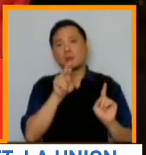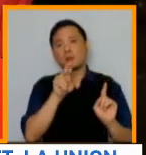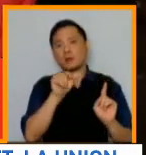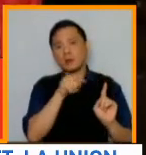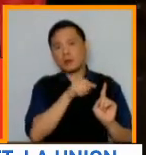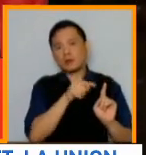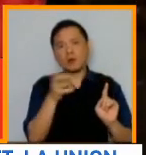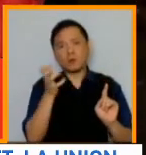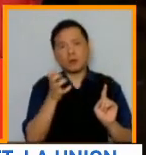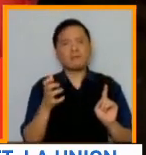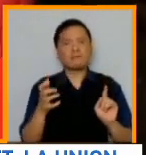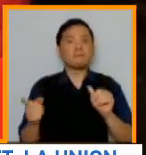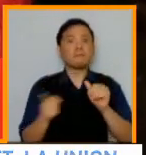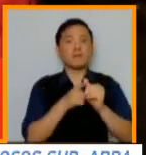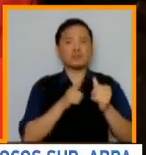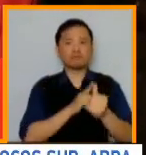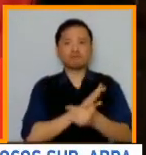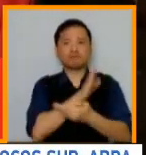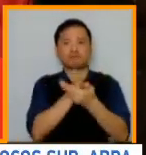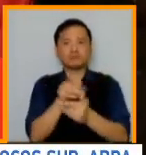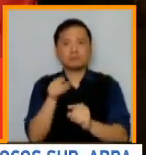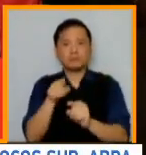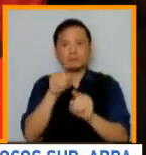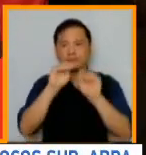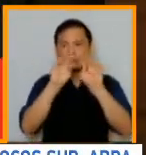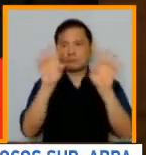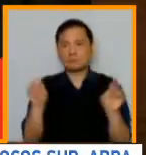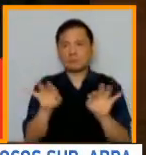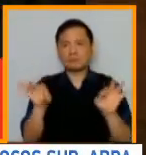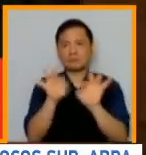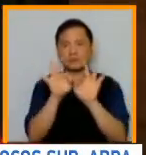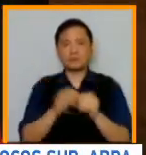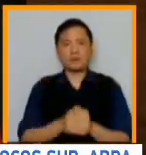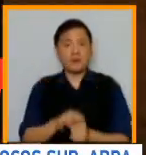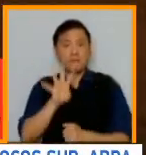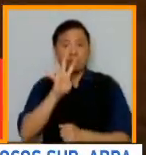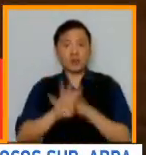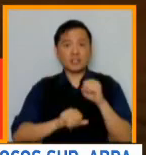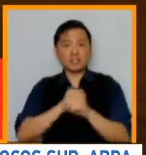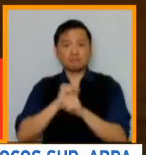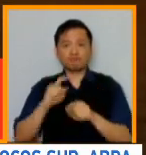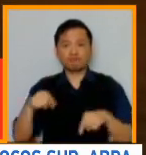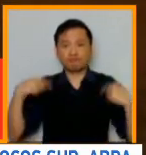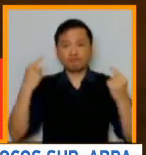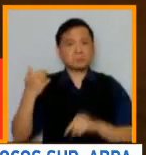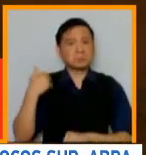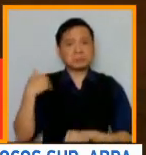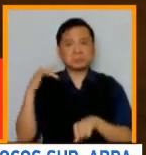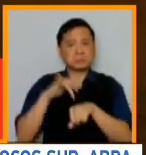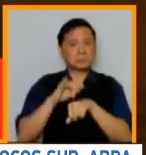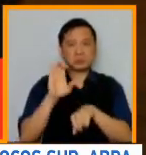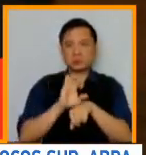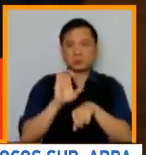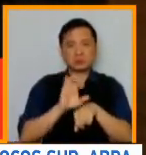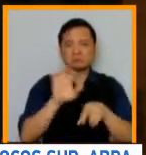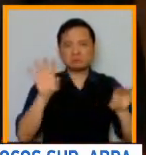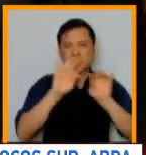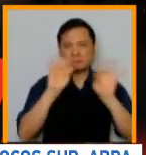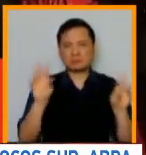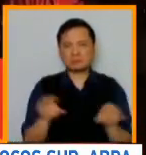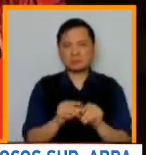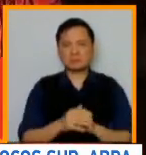gabi. 4 na taon na raw siyang hindi nakakapagsimba. First time ko po magsimbang gabi dito kasi galing po ako ng ibang